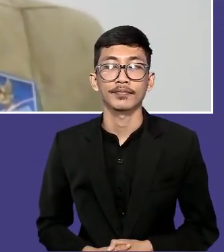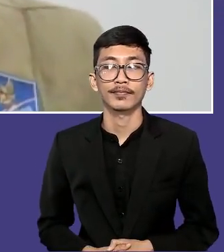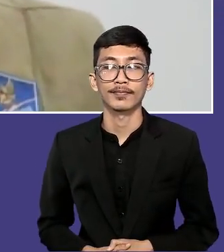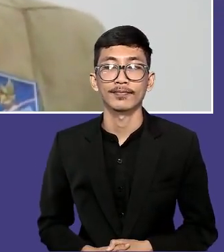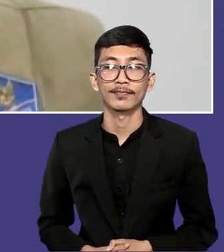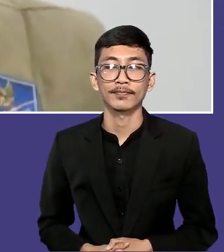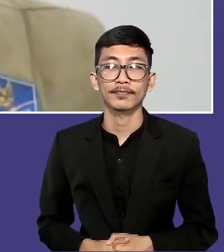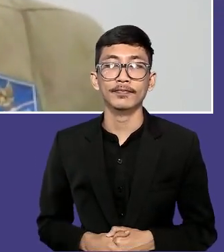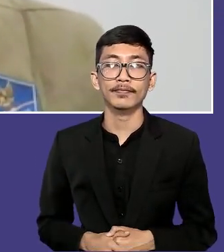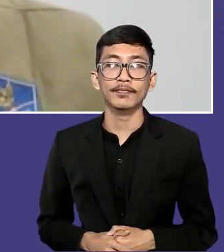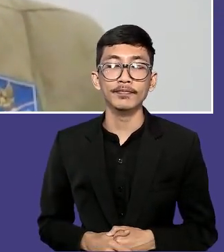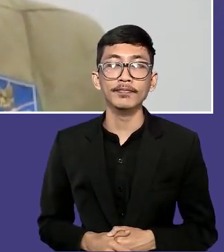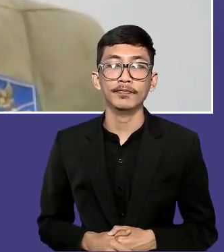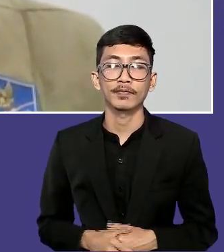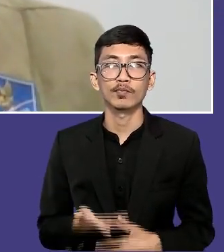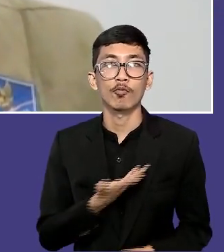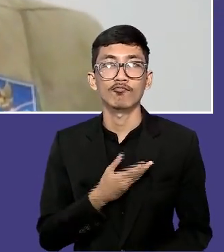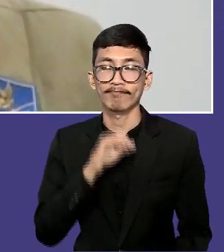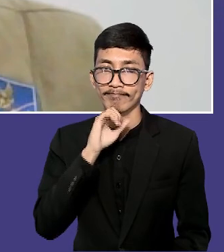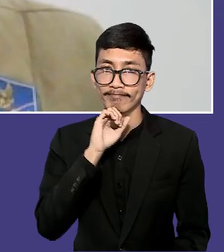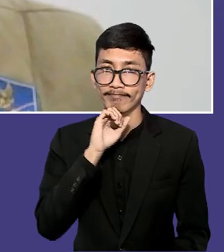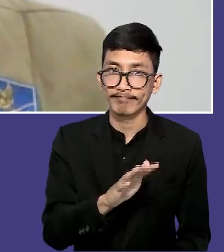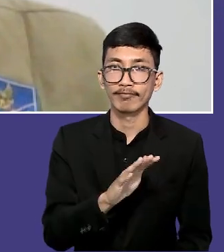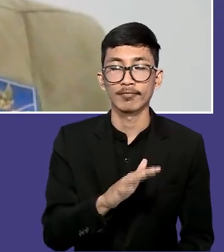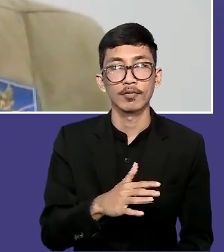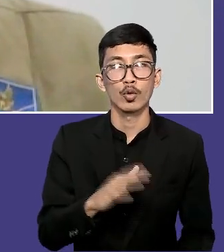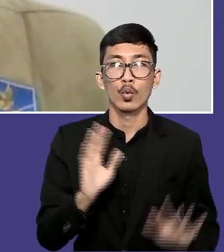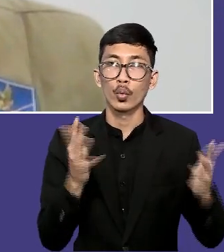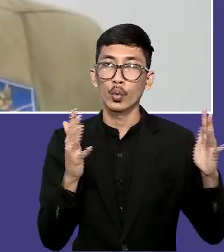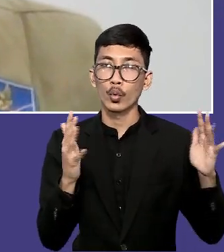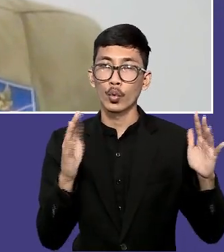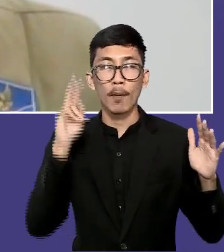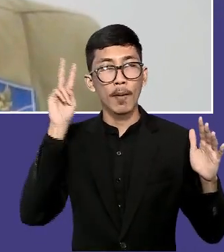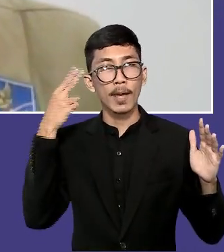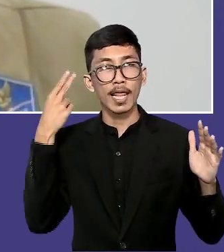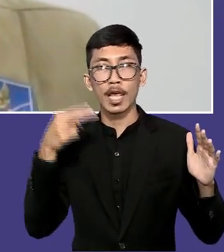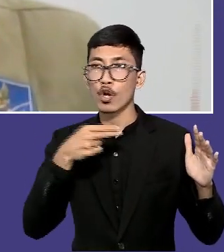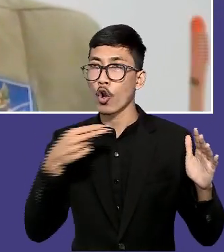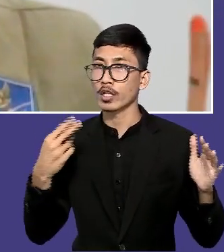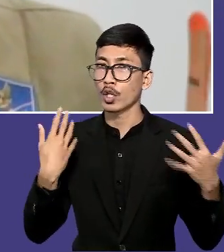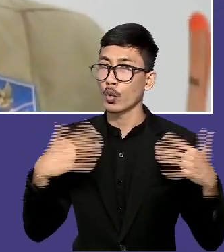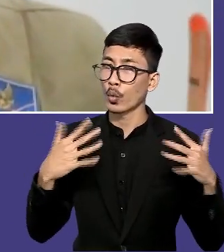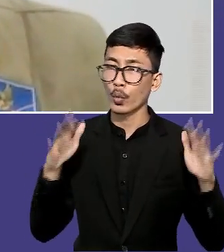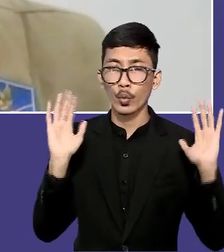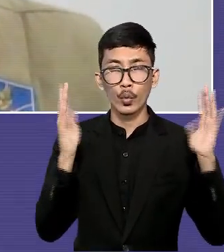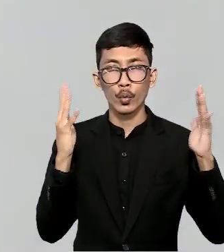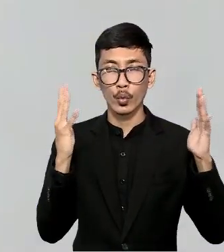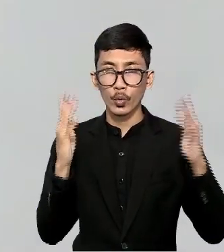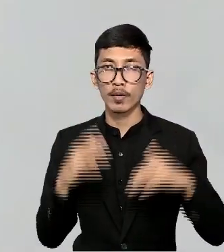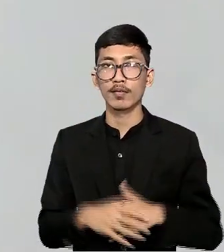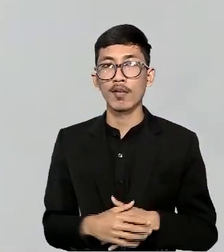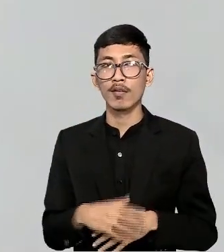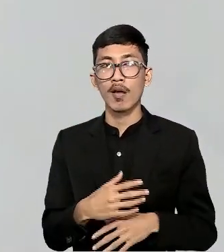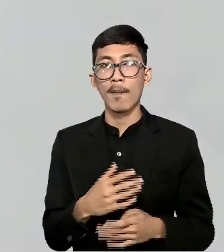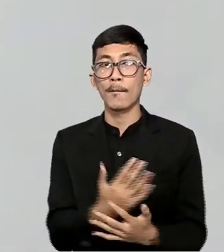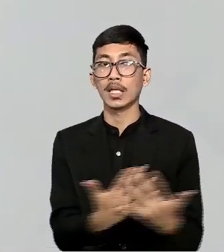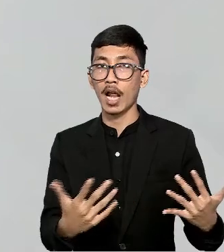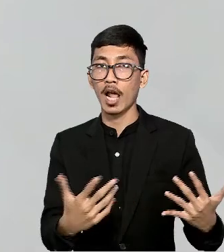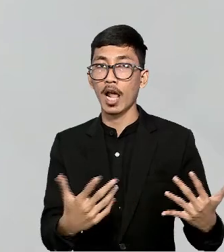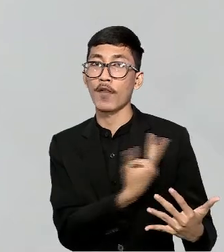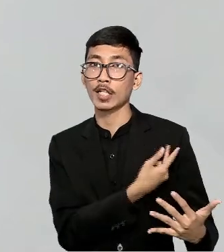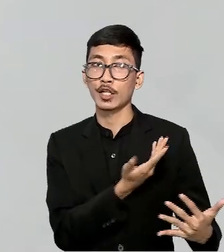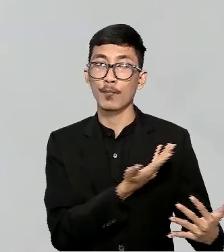tersebut perkenankan saya menyampaikan apresiasi saya kepada pemerintah Indonesia dan rakyat Indonesia yang mau dipaksain synovate pada